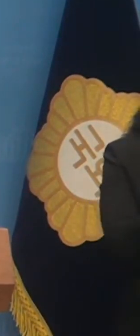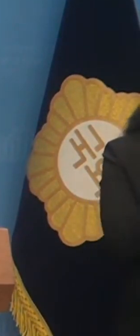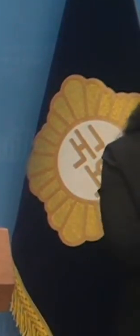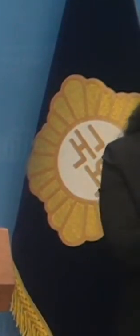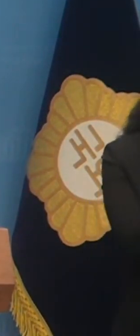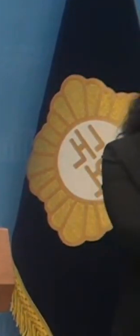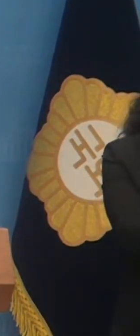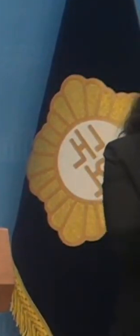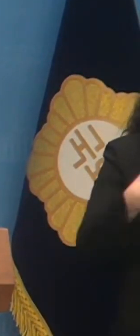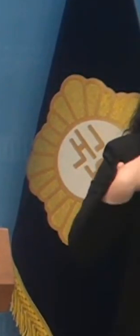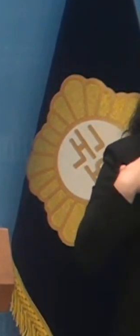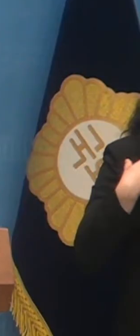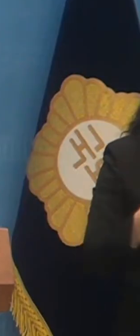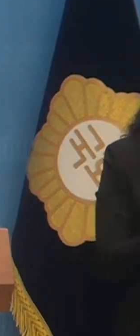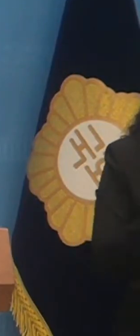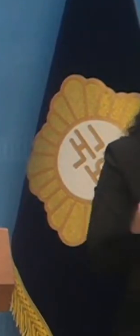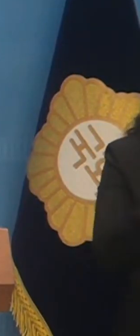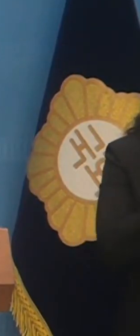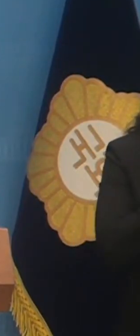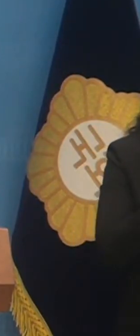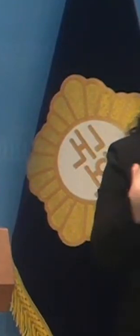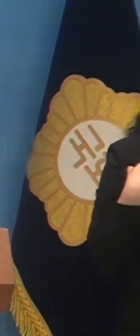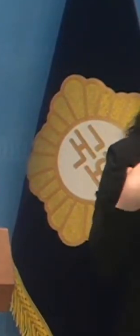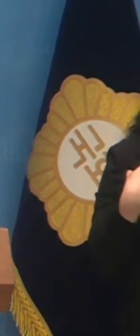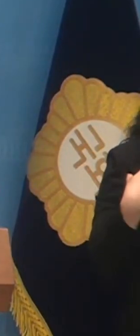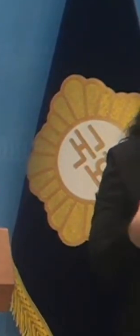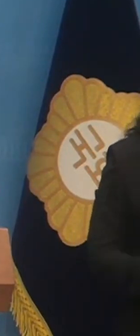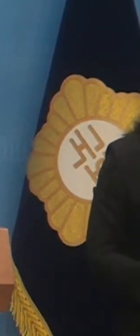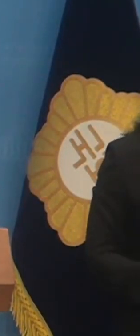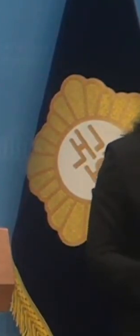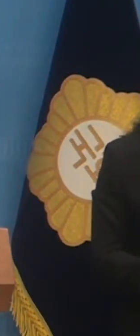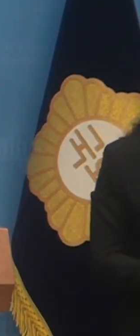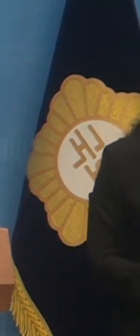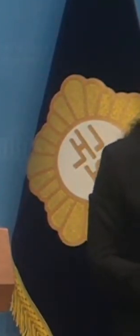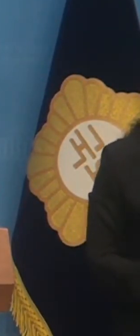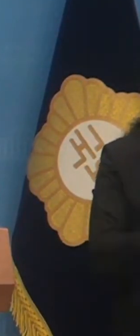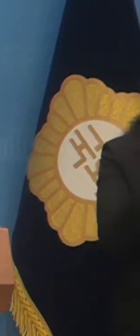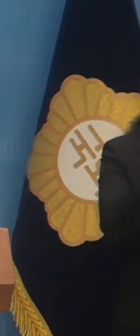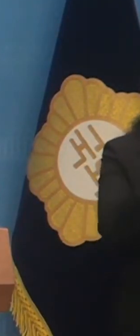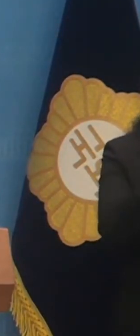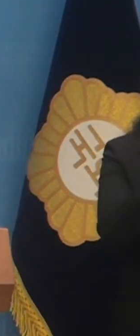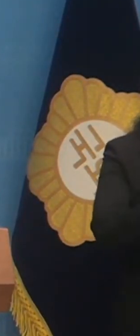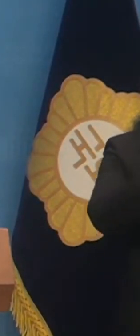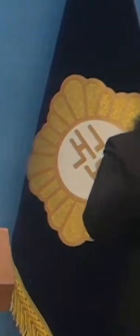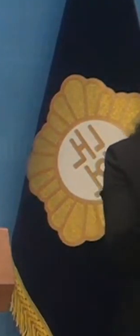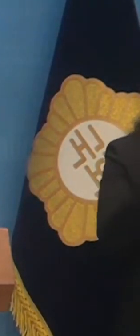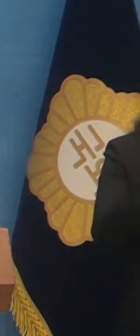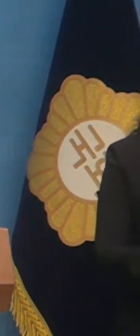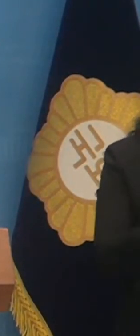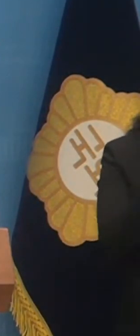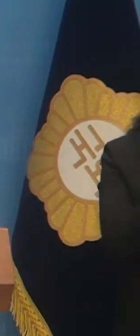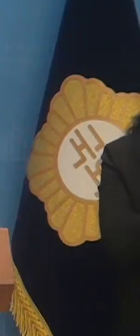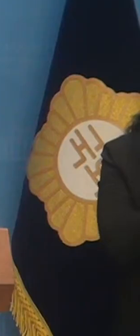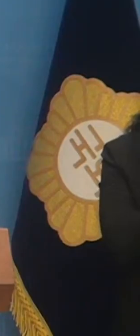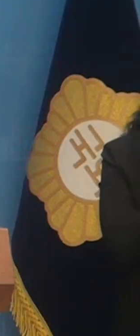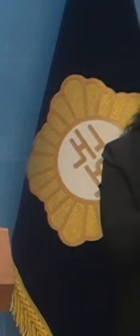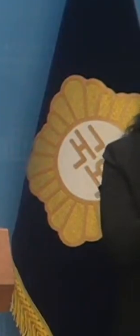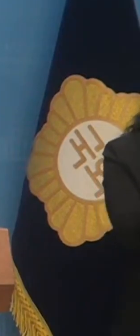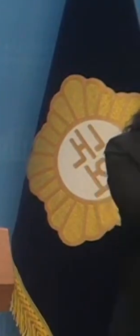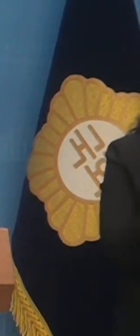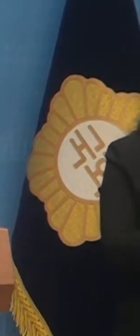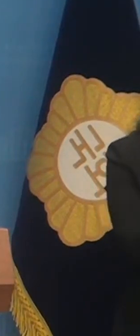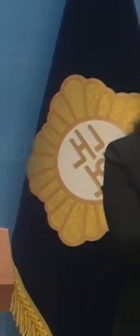맡게 되어 책임감이 무겁습니다. 손솔 의원의 성계로 한석이 더 늘어난 만큼